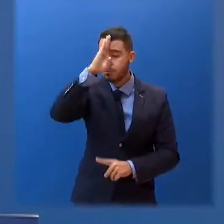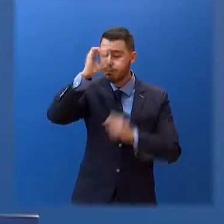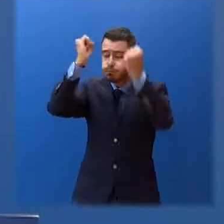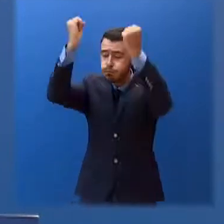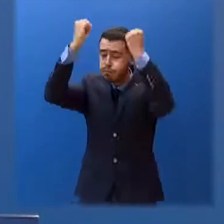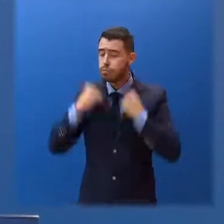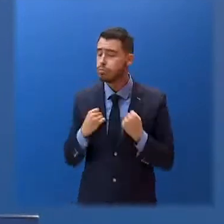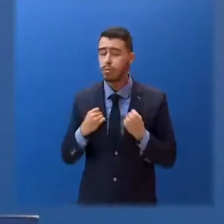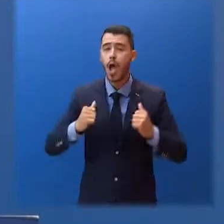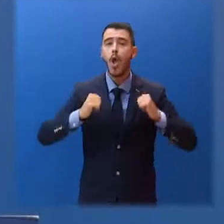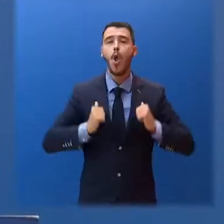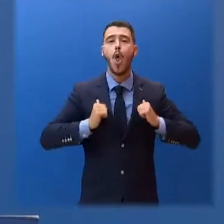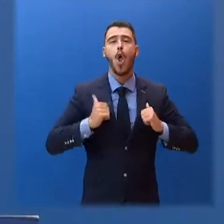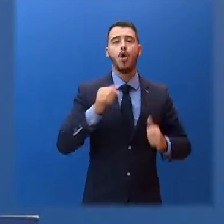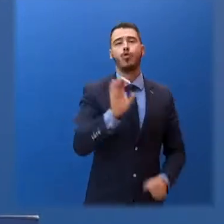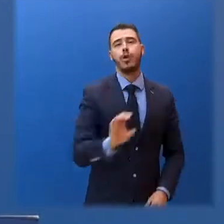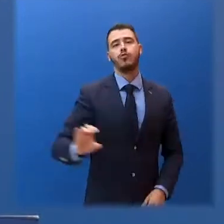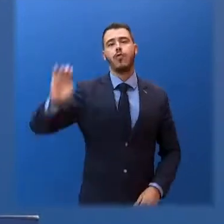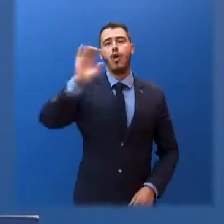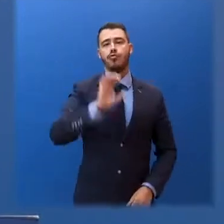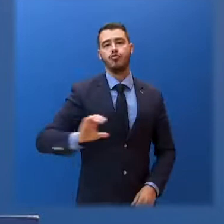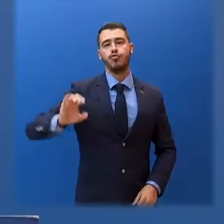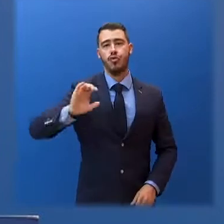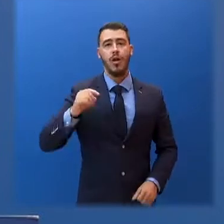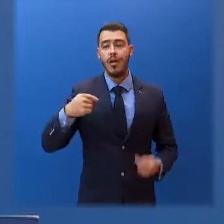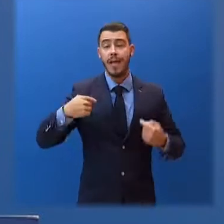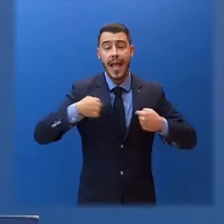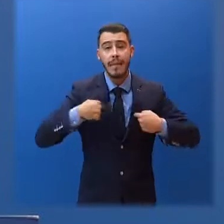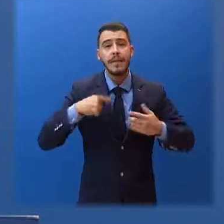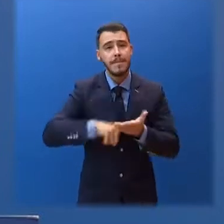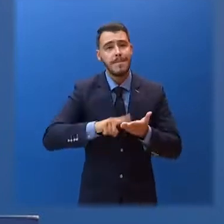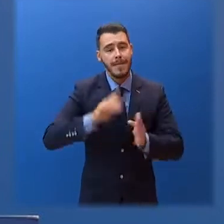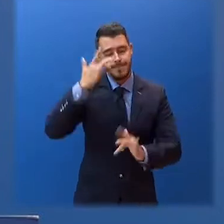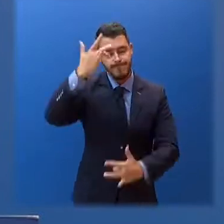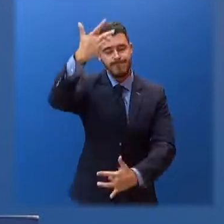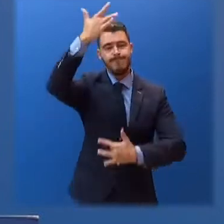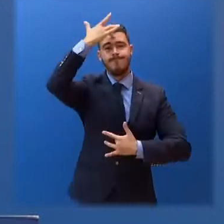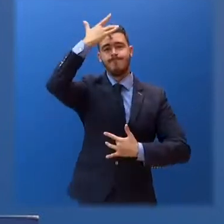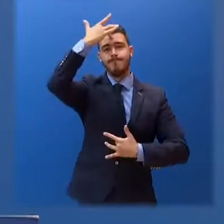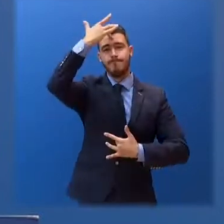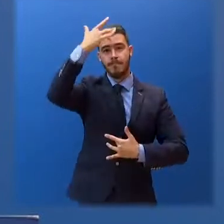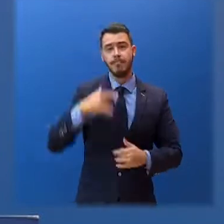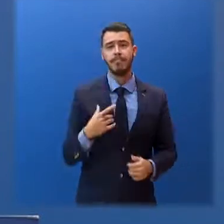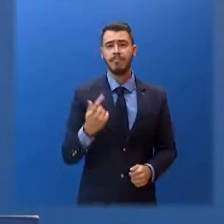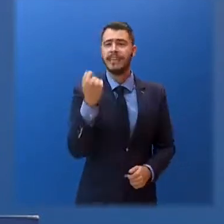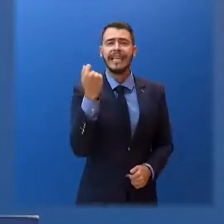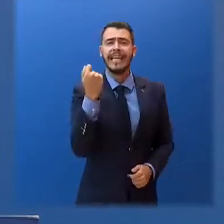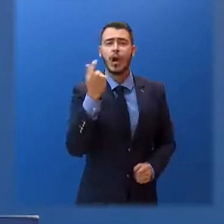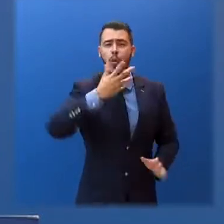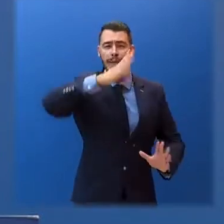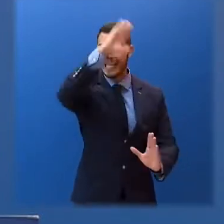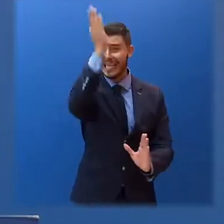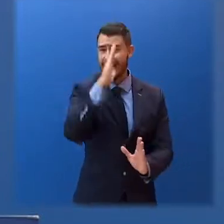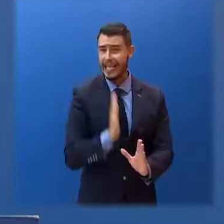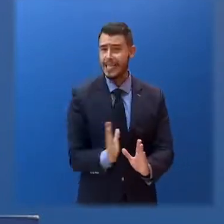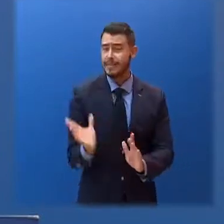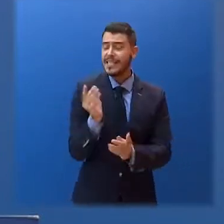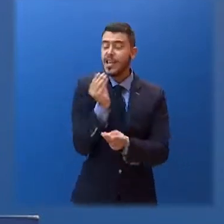να υποτιμήσουμε το μέγεθος της οικονομικής κρίσης που βιώνουμε. Είναι η μεγαλύτερη οικονομική κρίση εδώ και 70